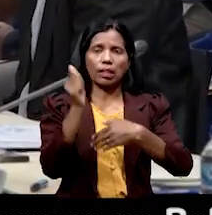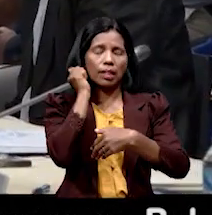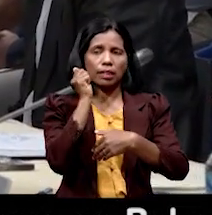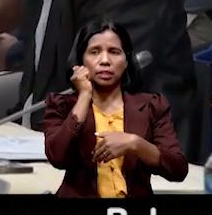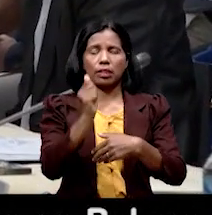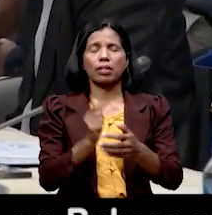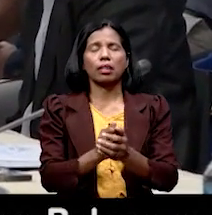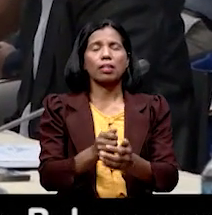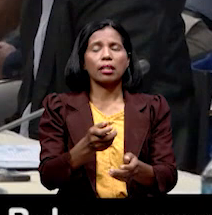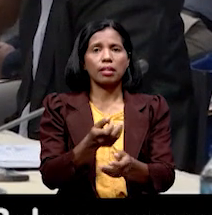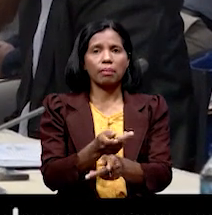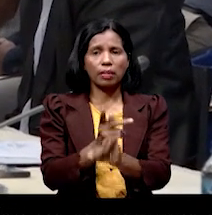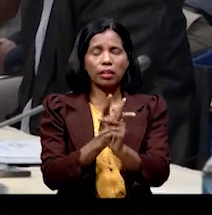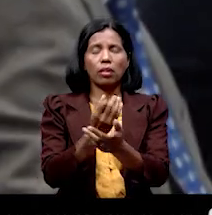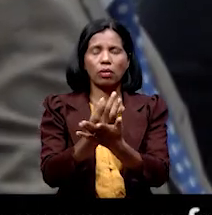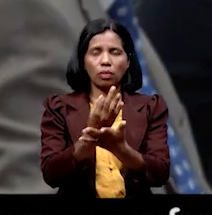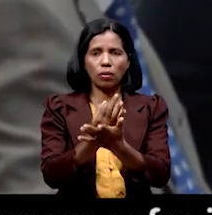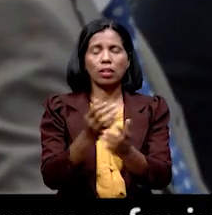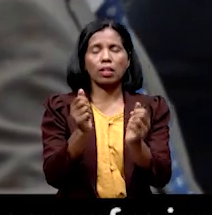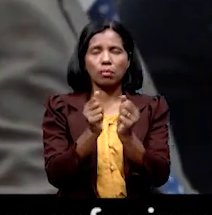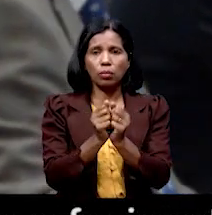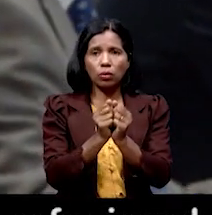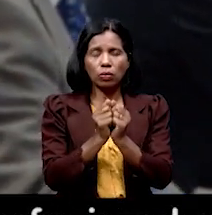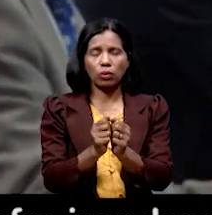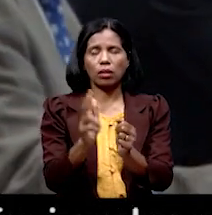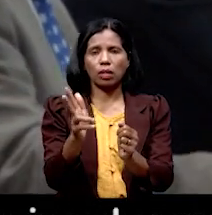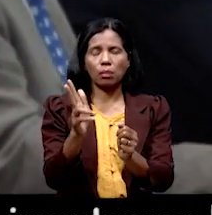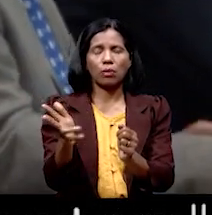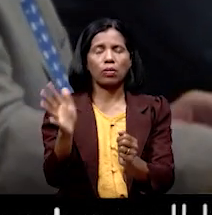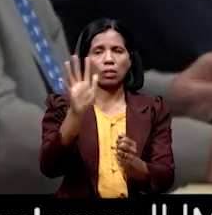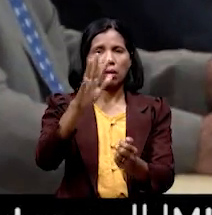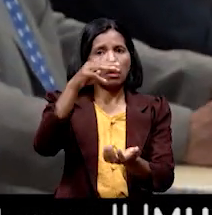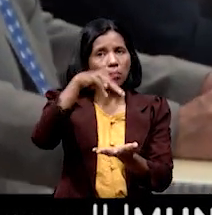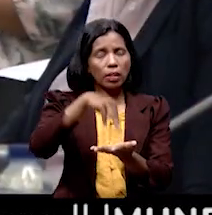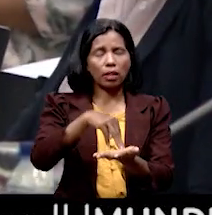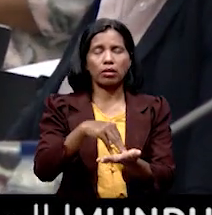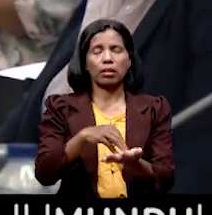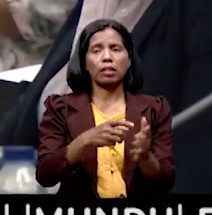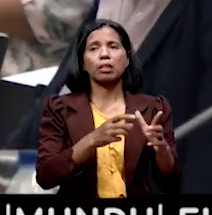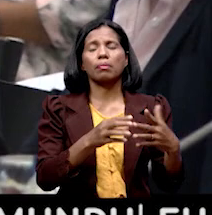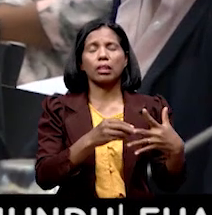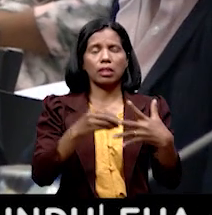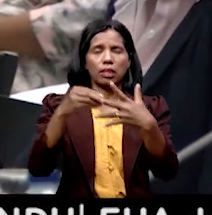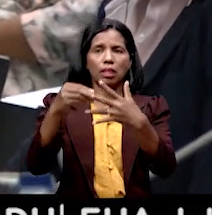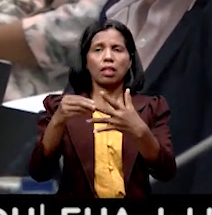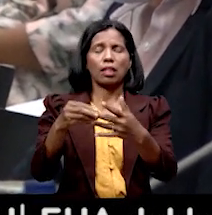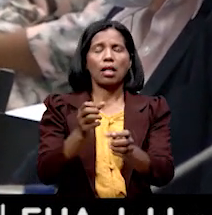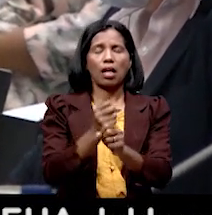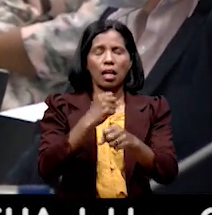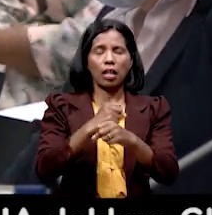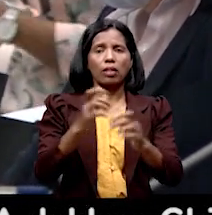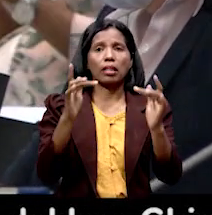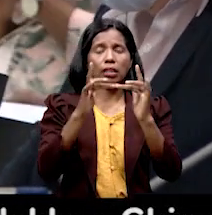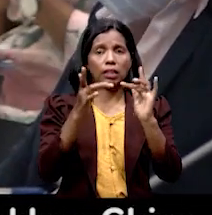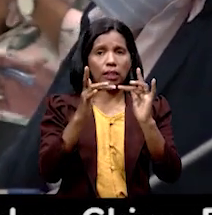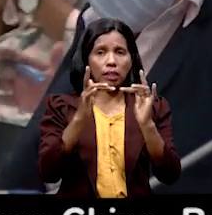to contolul răsânglima ho di moderniza sector energia liu prozetu distribuțion energia electricitate iha municipiu